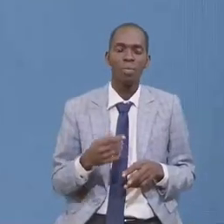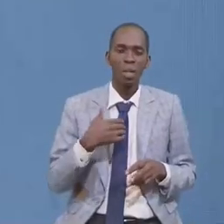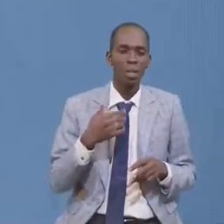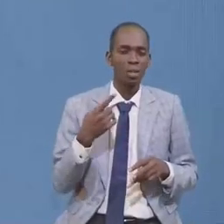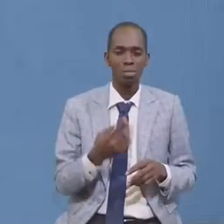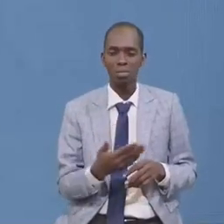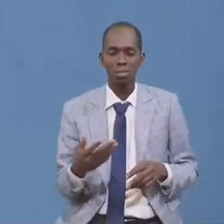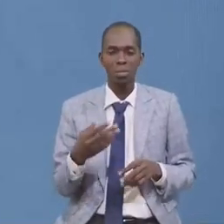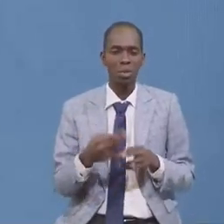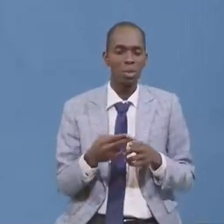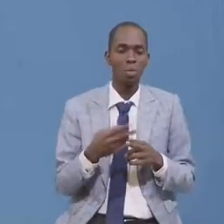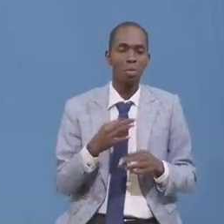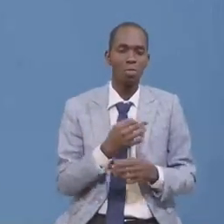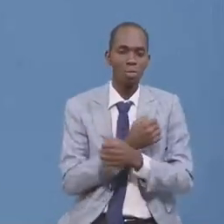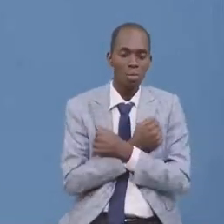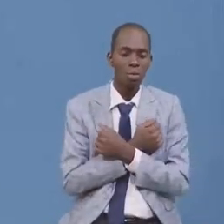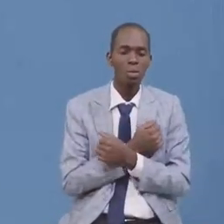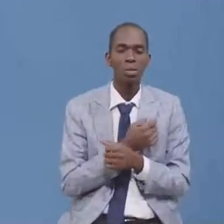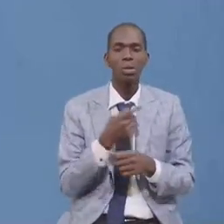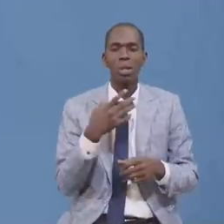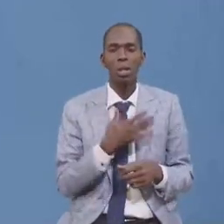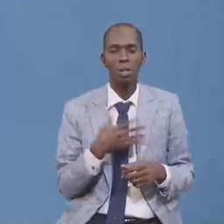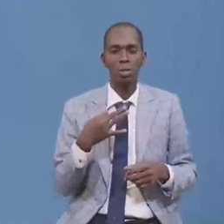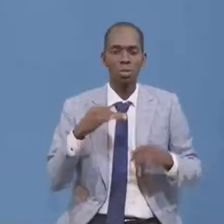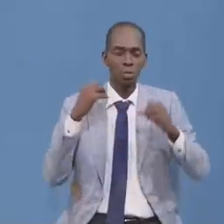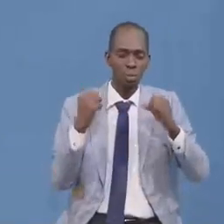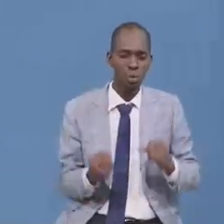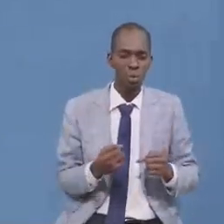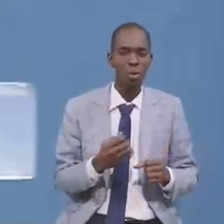puissance. Il y a l'attribut de justice.